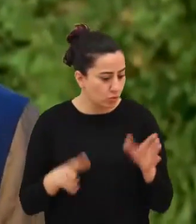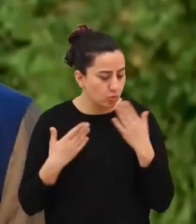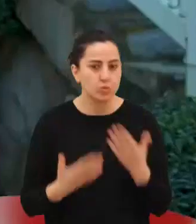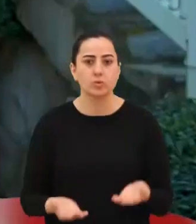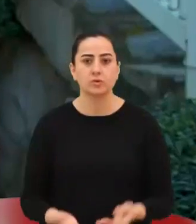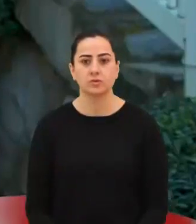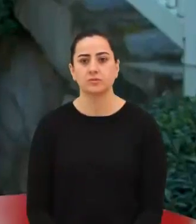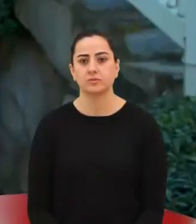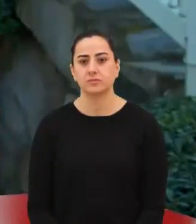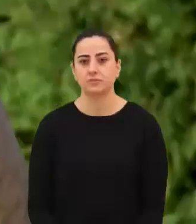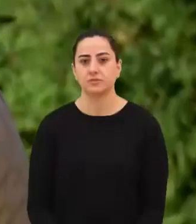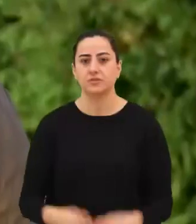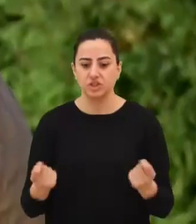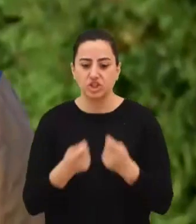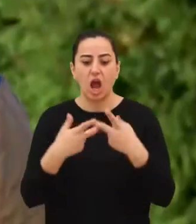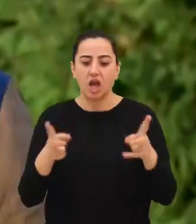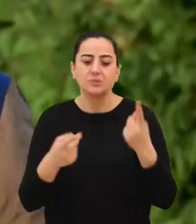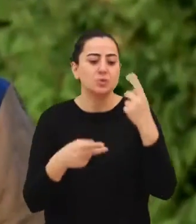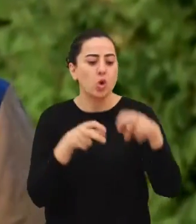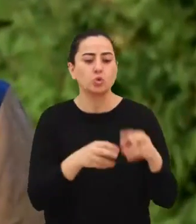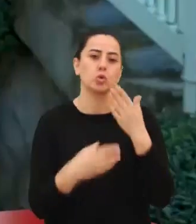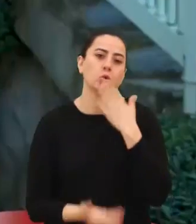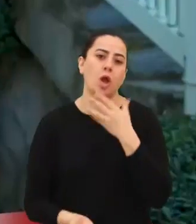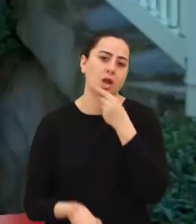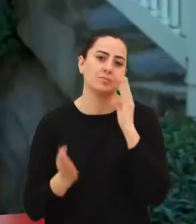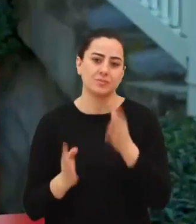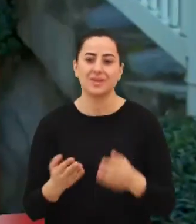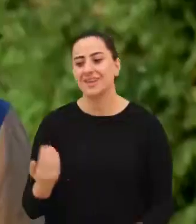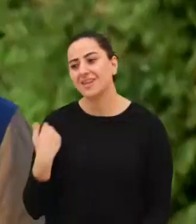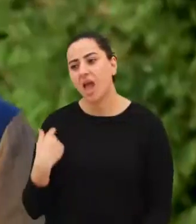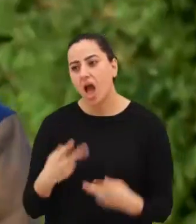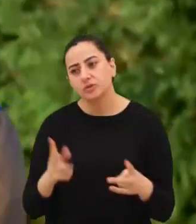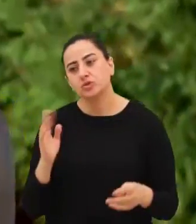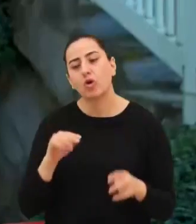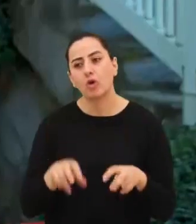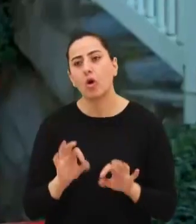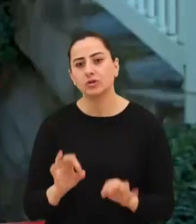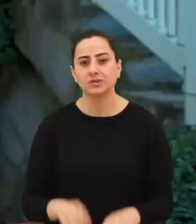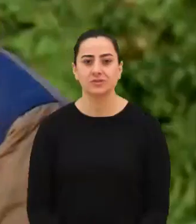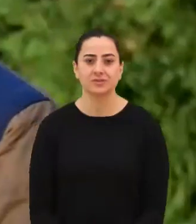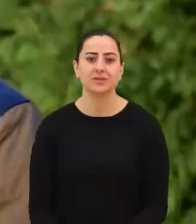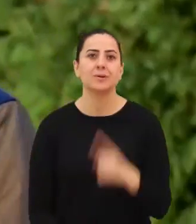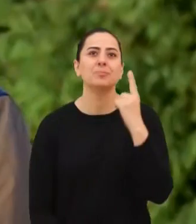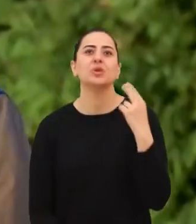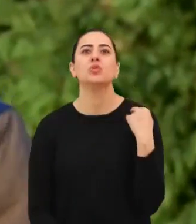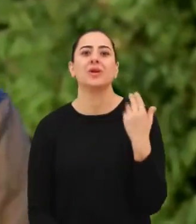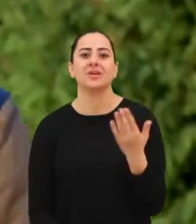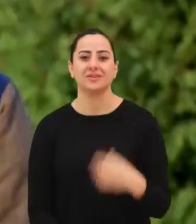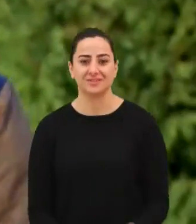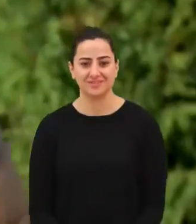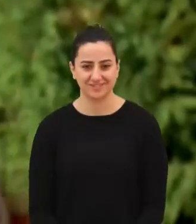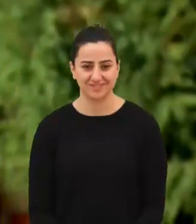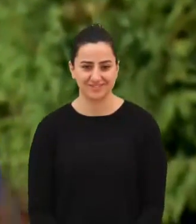ya. Pardon. İş yeri açıyorsun, oturacak yer koymuyorsun ya. Yeni açtık defin. Dering, bir numara. Aha,